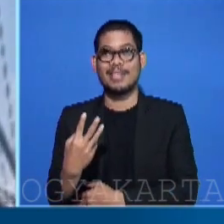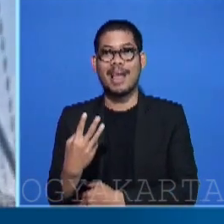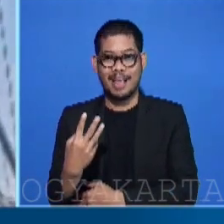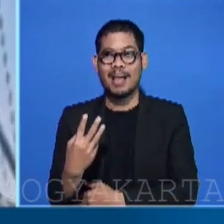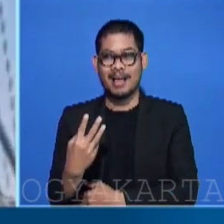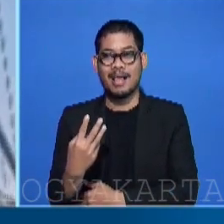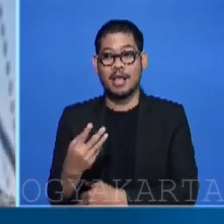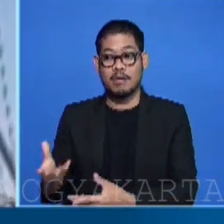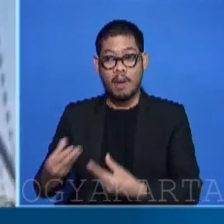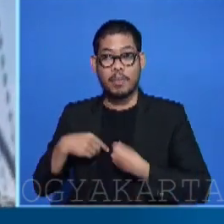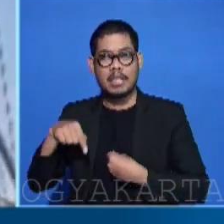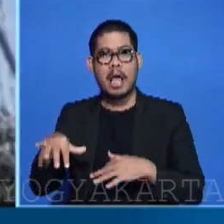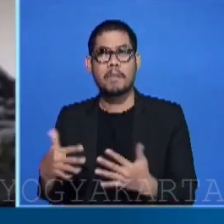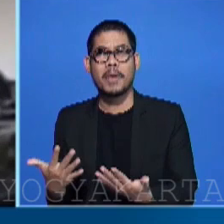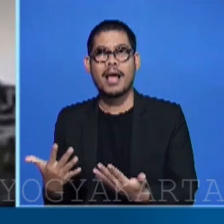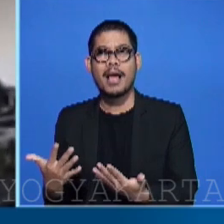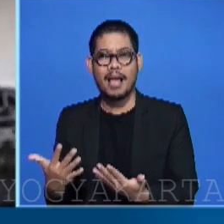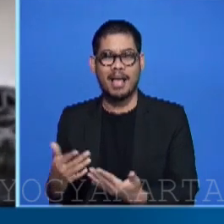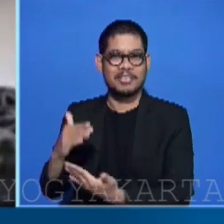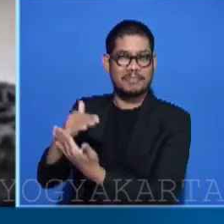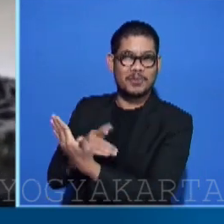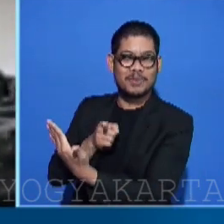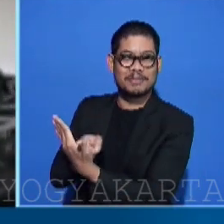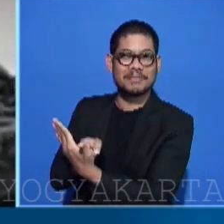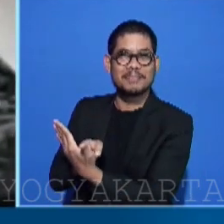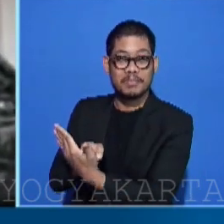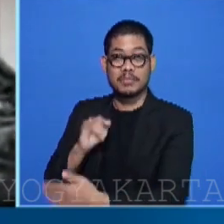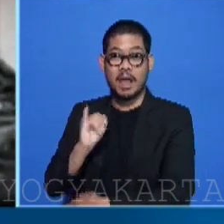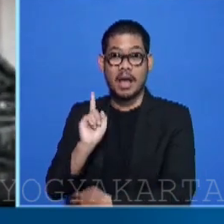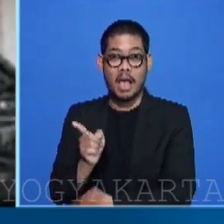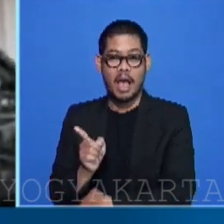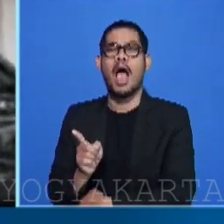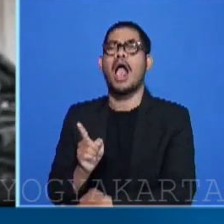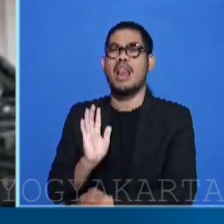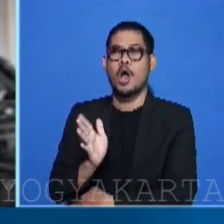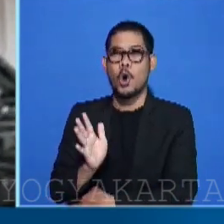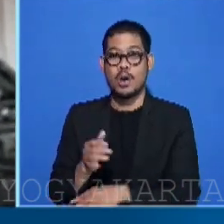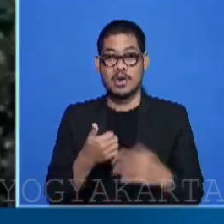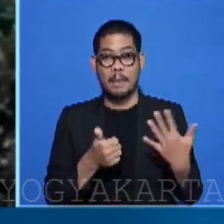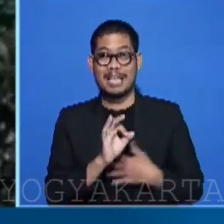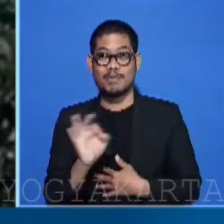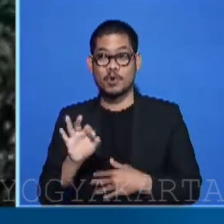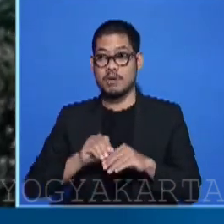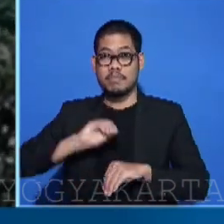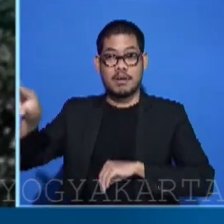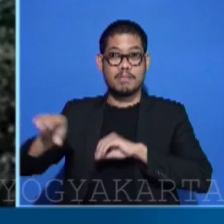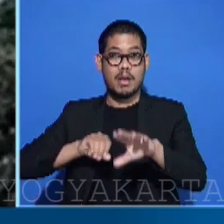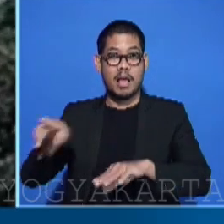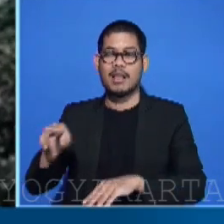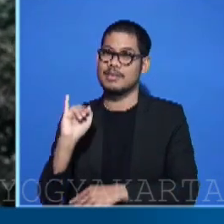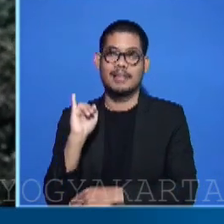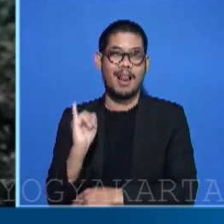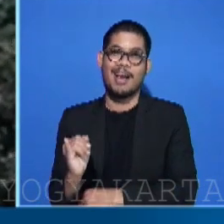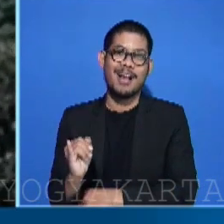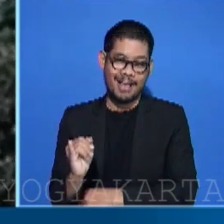memperoleh kuota 20 KK untuk itu tidak benar jika DIY dikabarkan Akan mengirim 6000 transmigran ke IKN Kalimantan